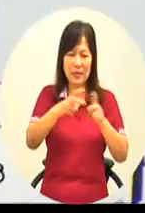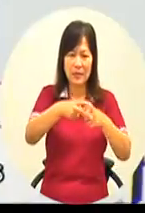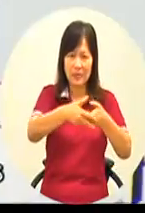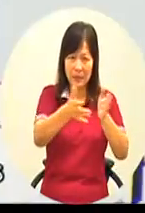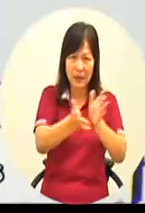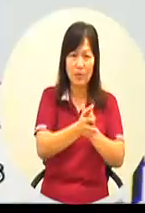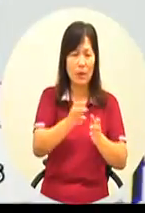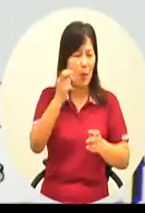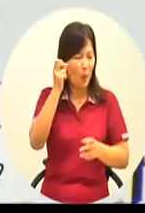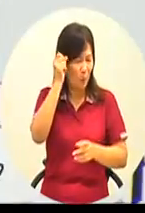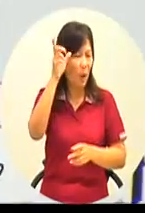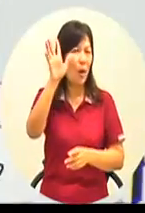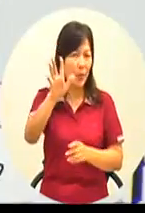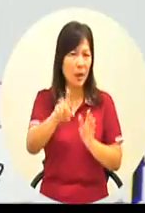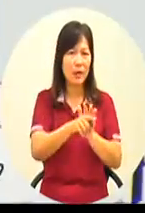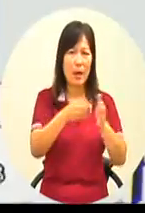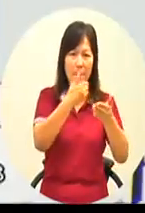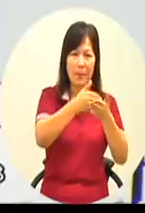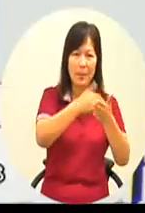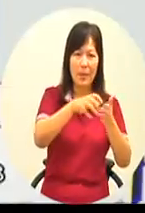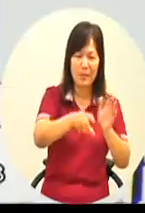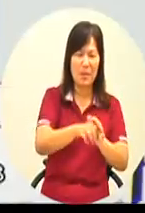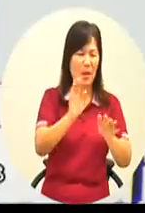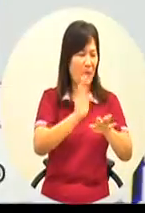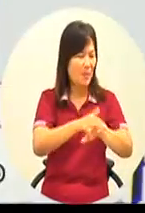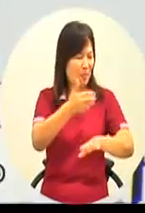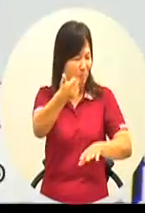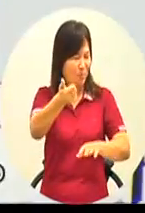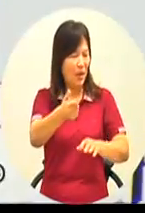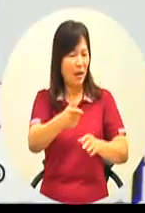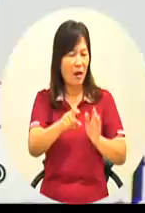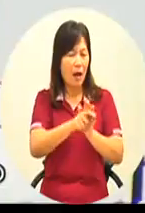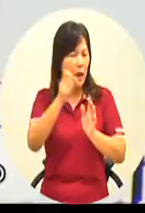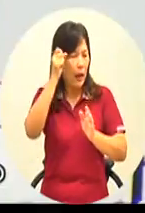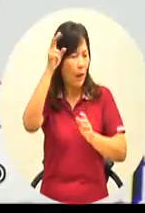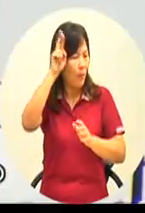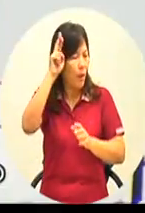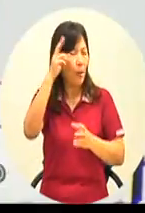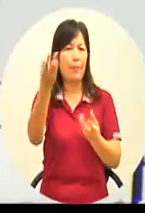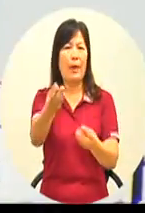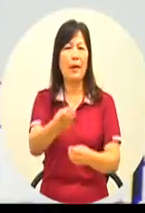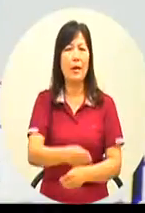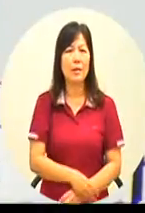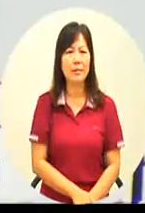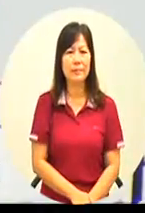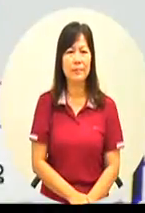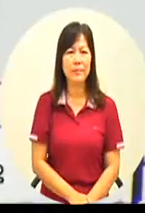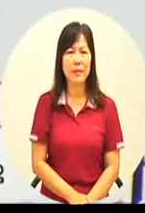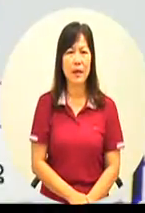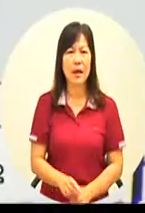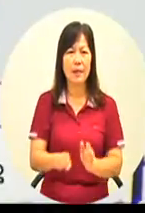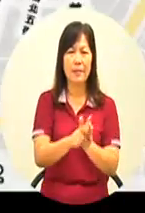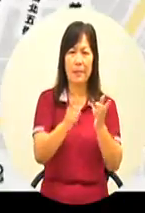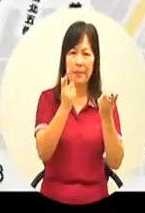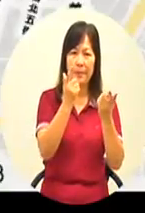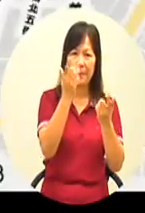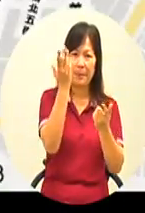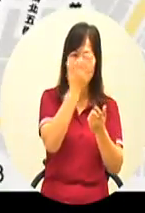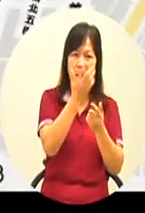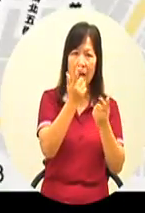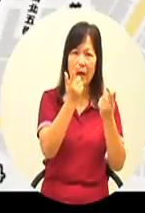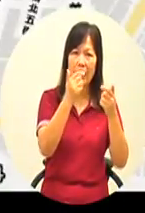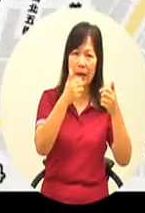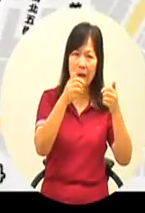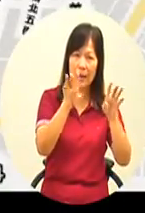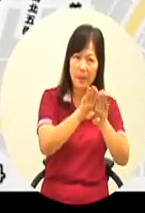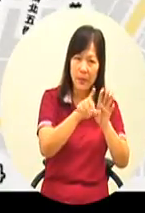很英明，住美术馆都很优秀，没有北七。这个叫美民路，好、哦，住美术馆